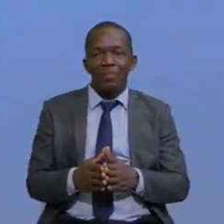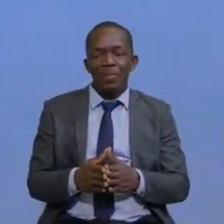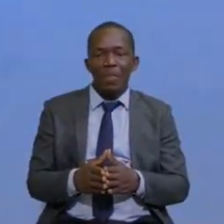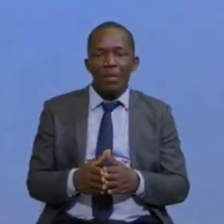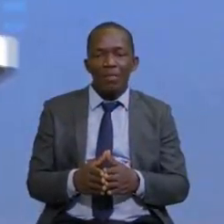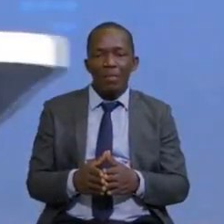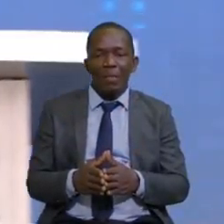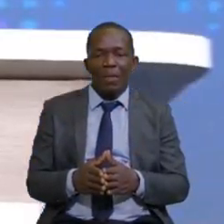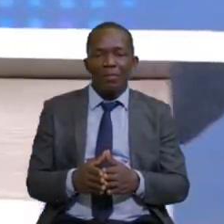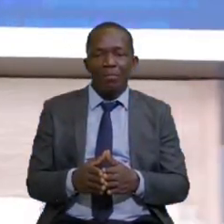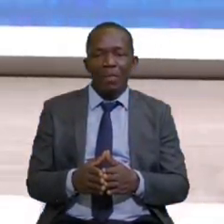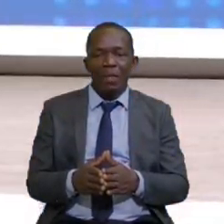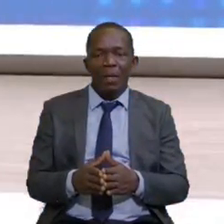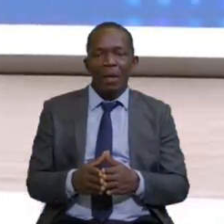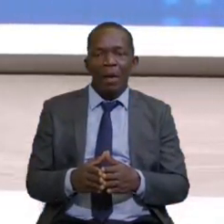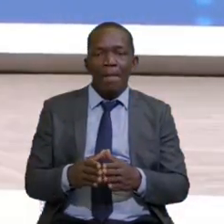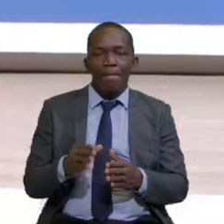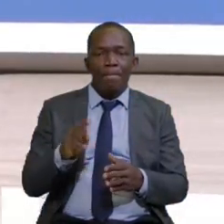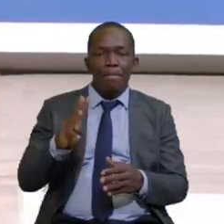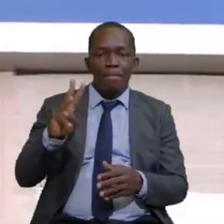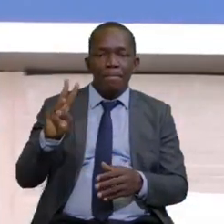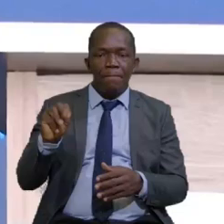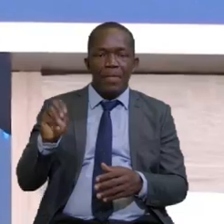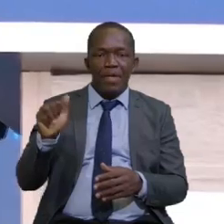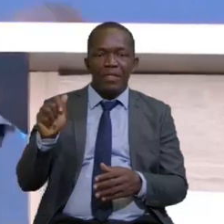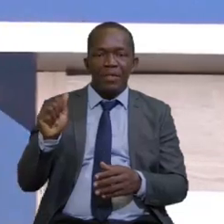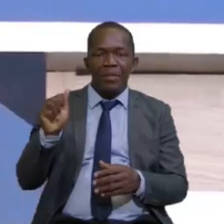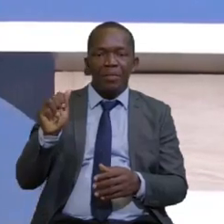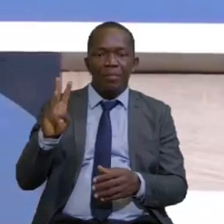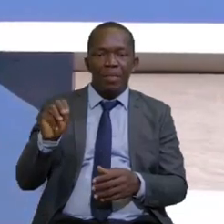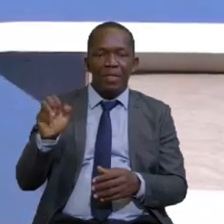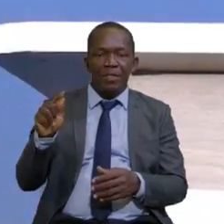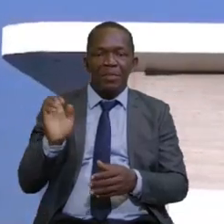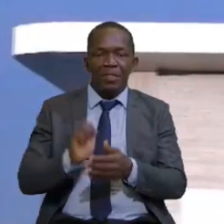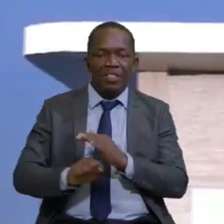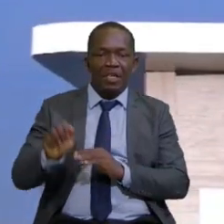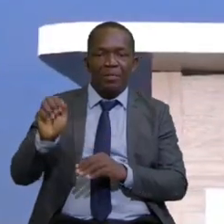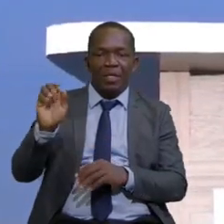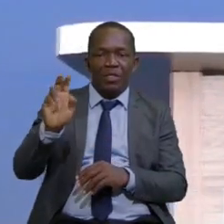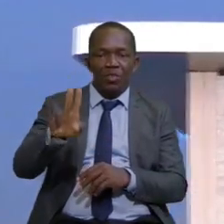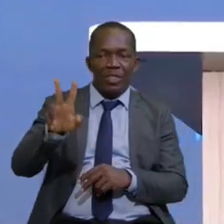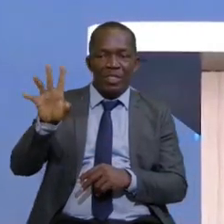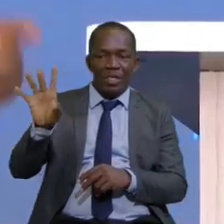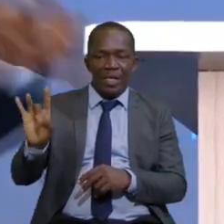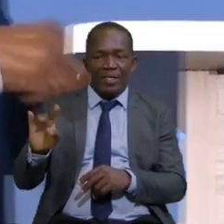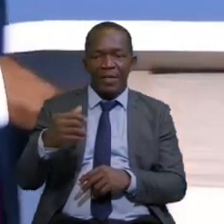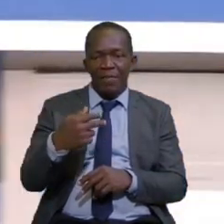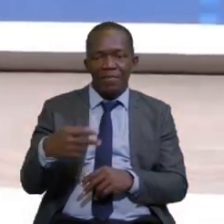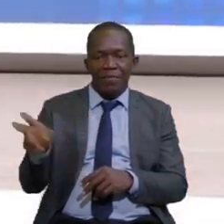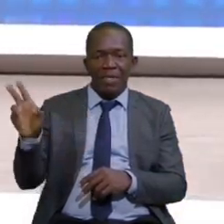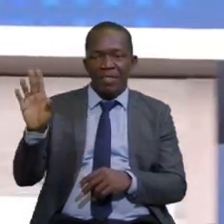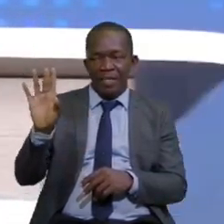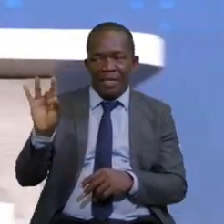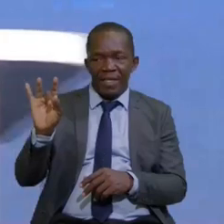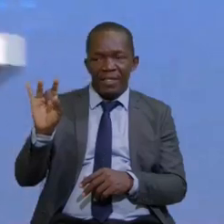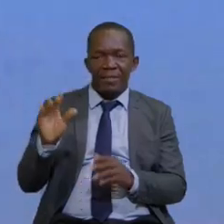Matthieu 28, verset 18. Matthieu 28, verset 18.